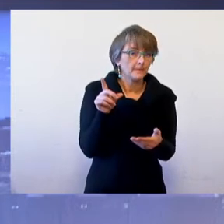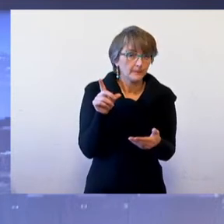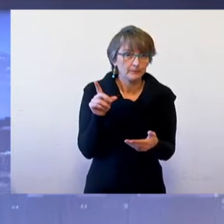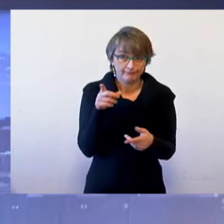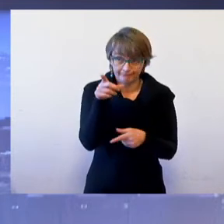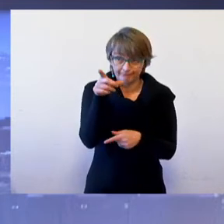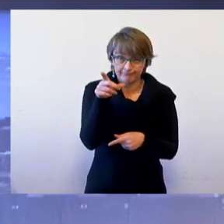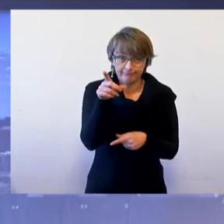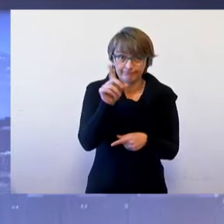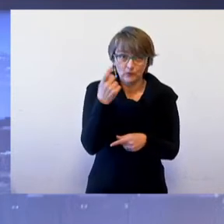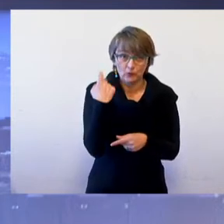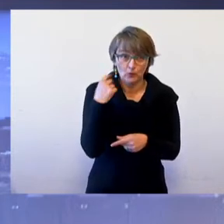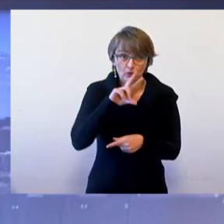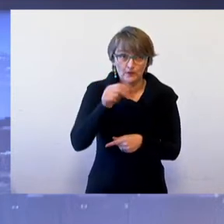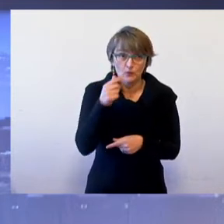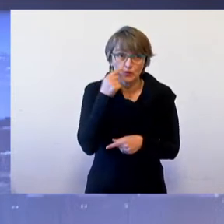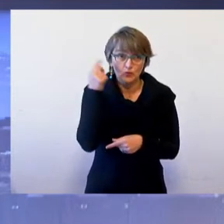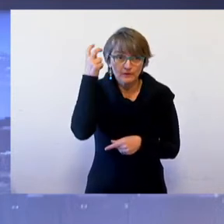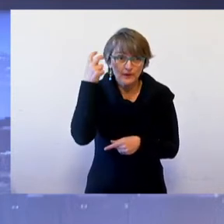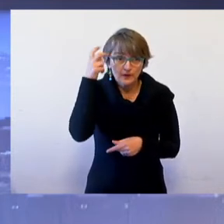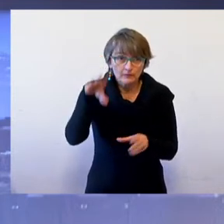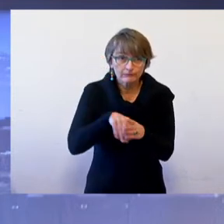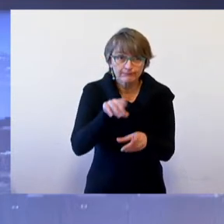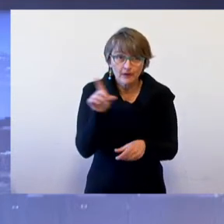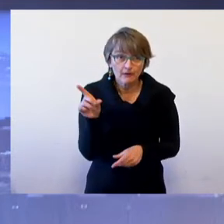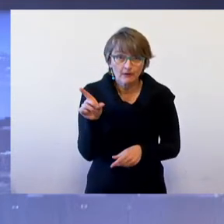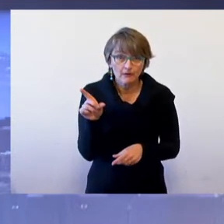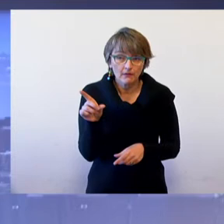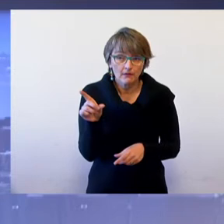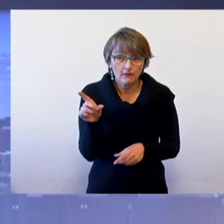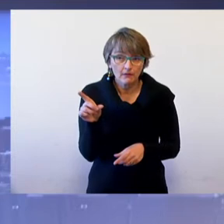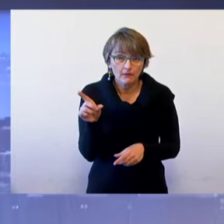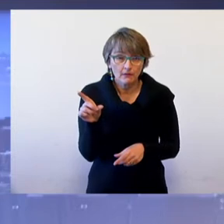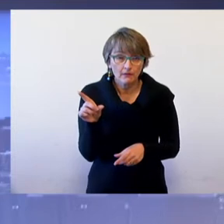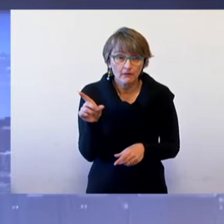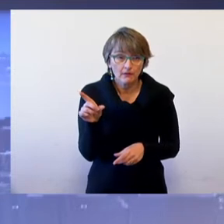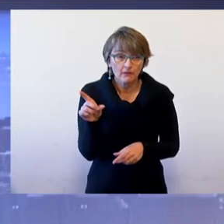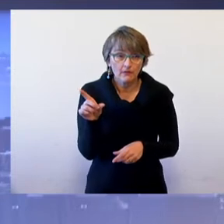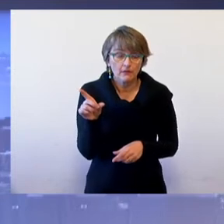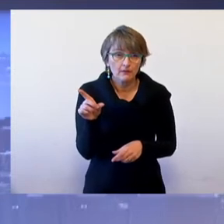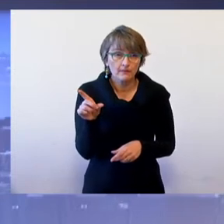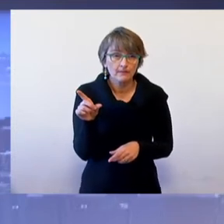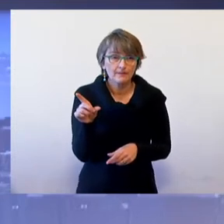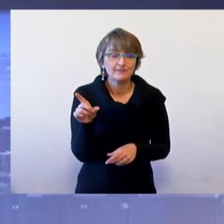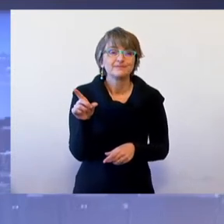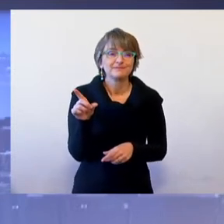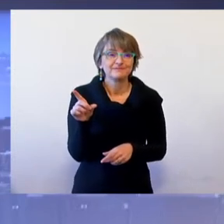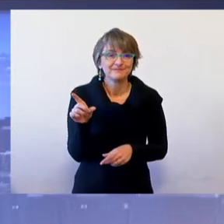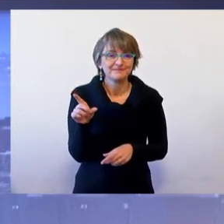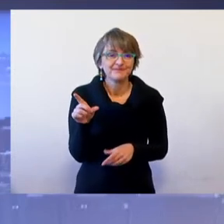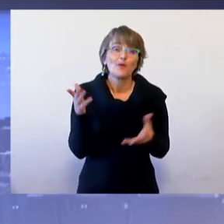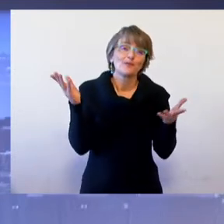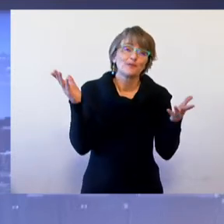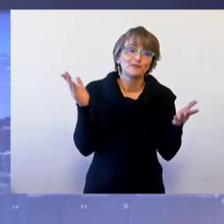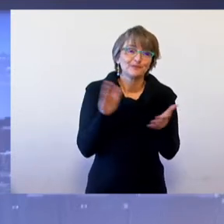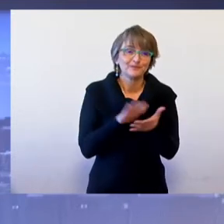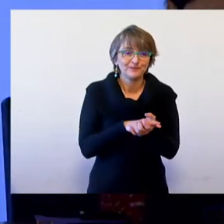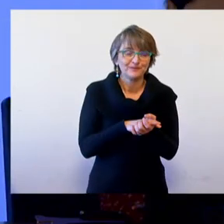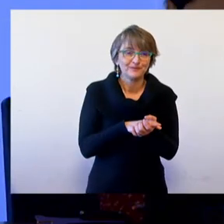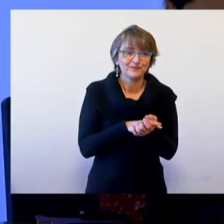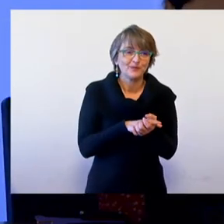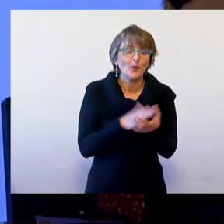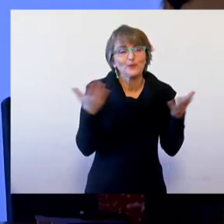prenez pas part au vote sur la 31, M. Vita? Non, parce que là,